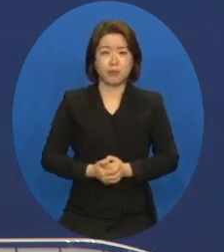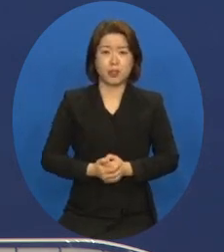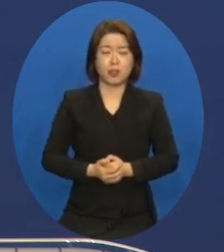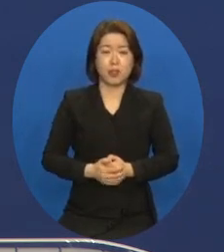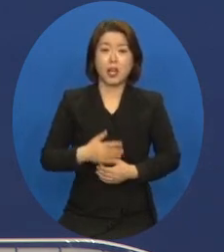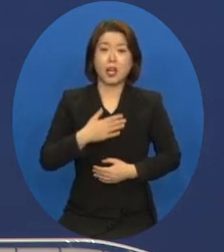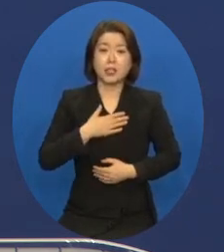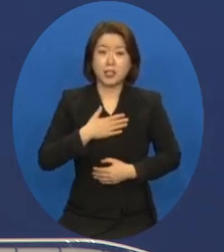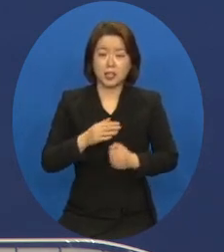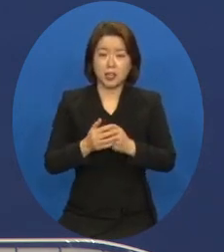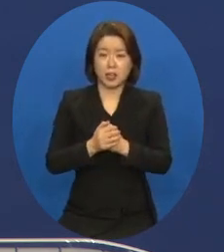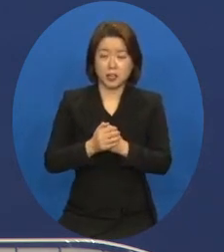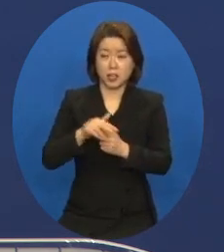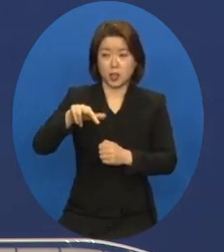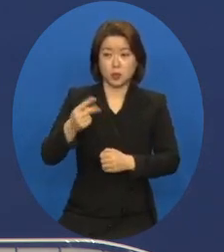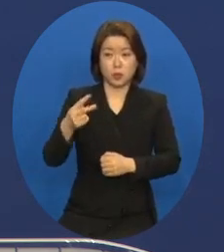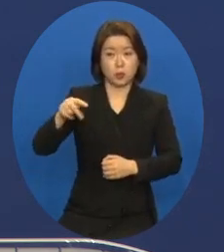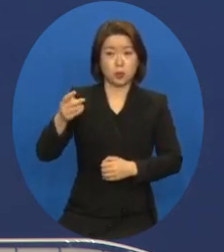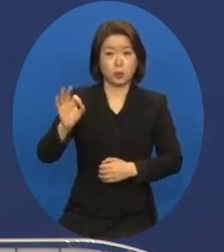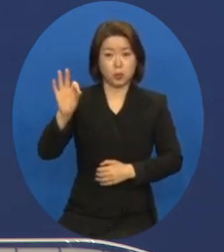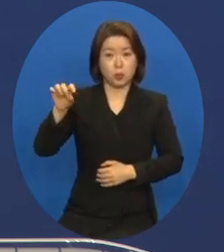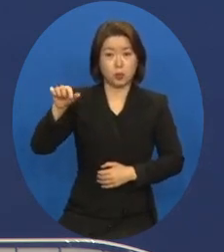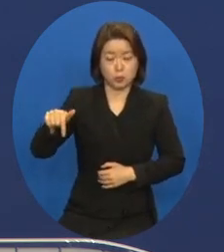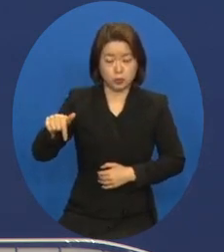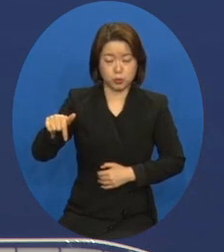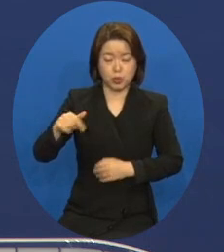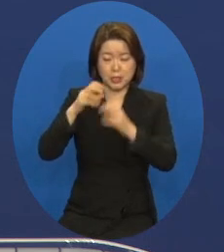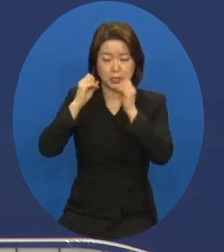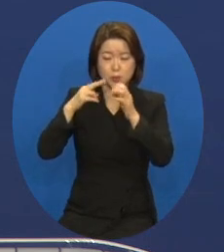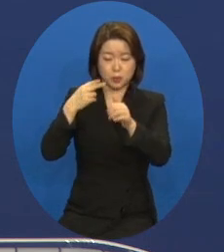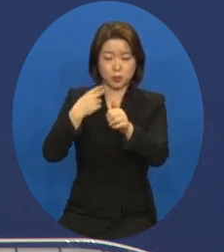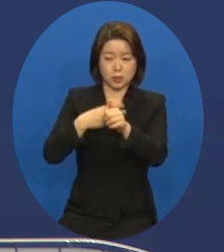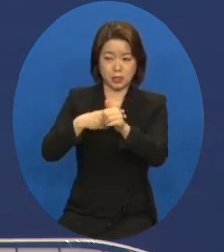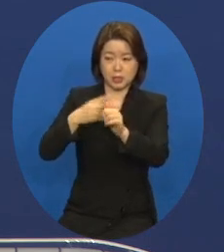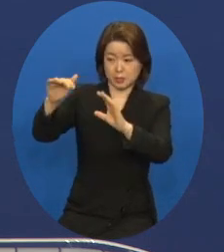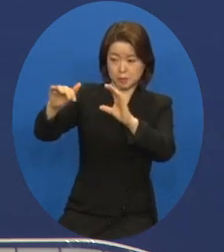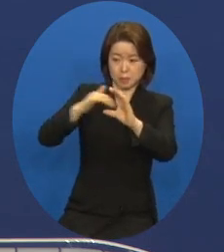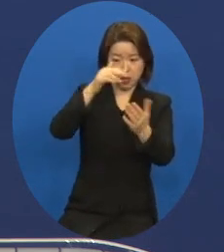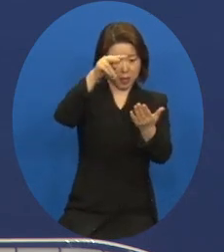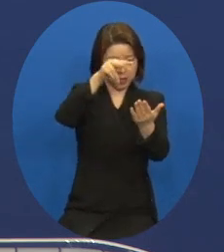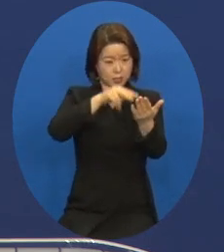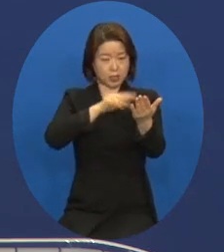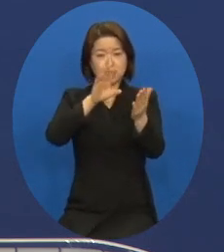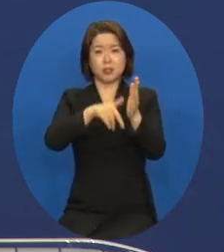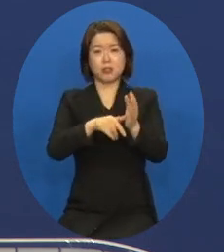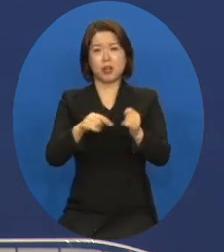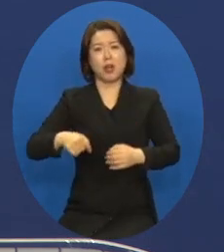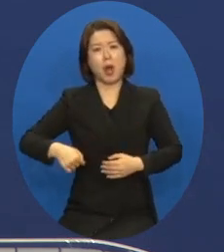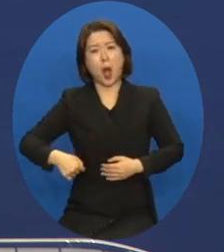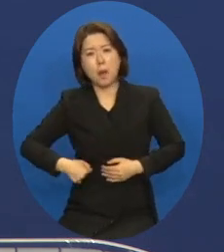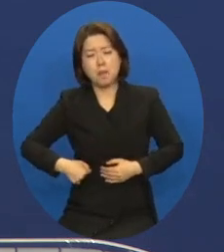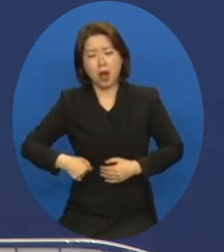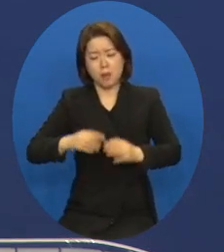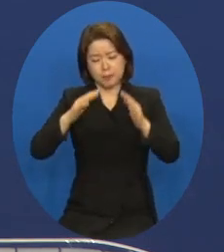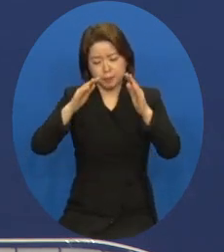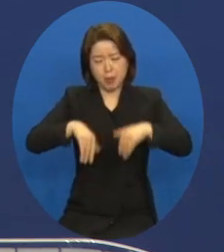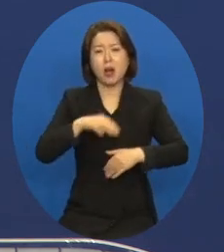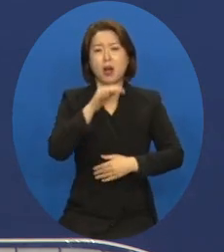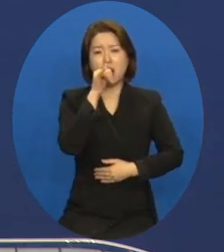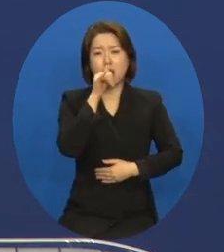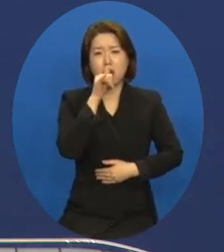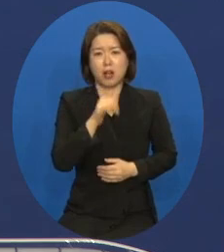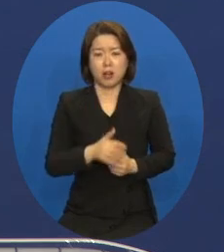제가 도 동우 선교사님 a 매일 을 읽으면서 넘어 마음이 무너졌습니다